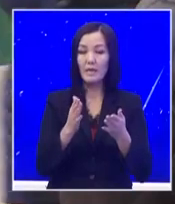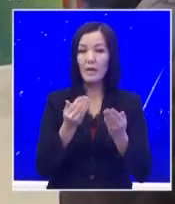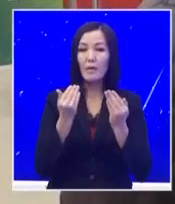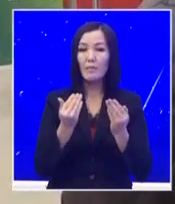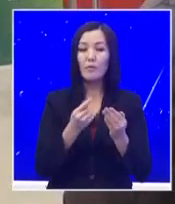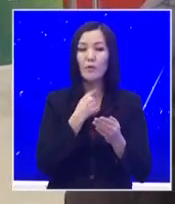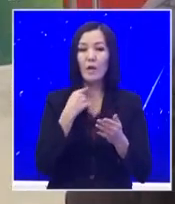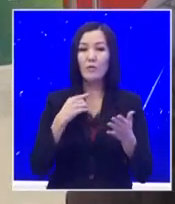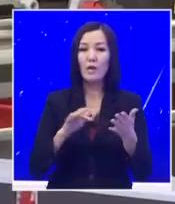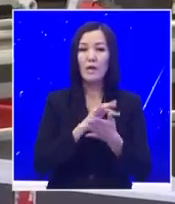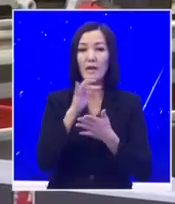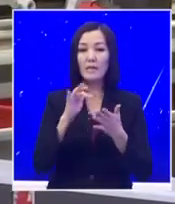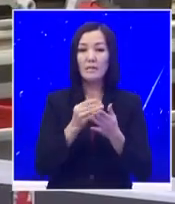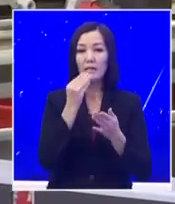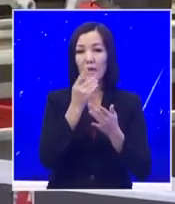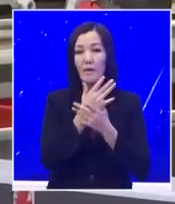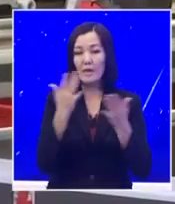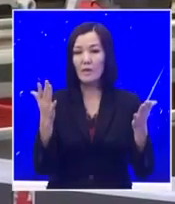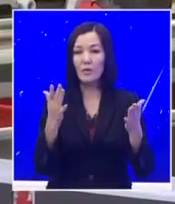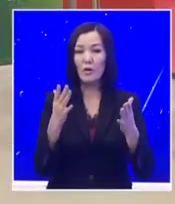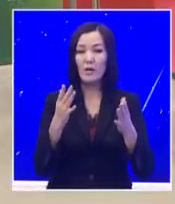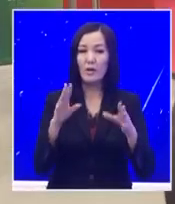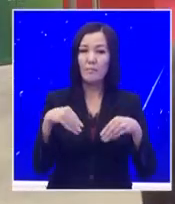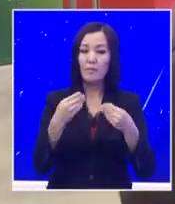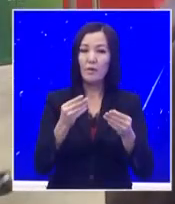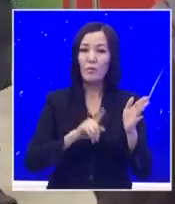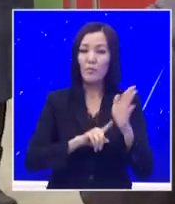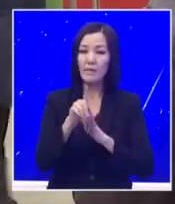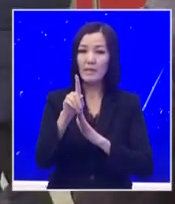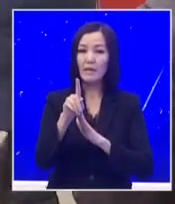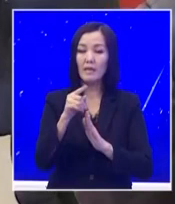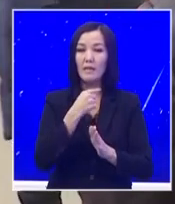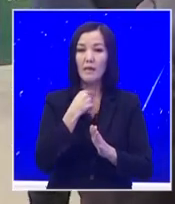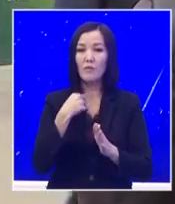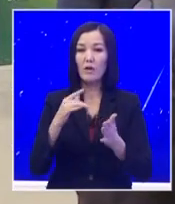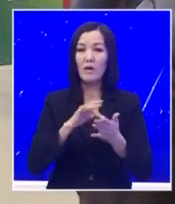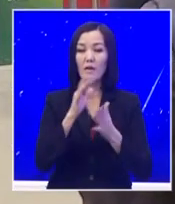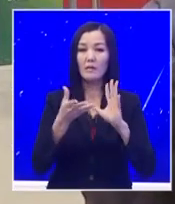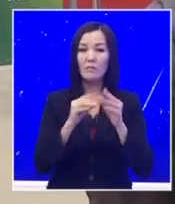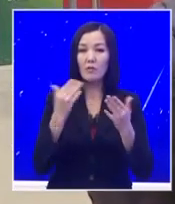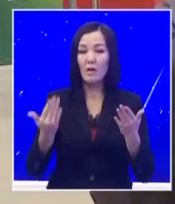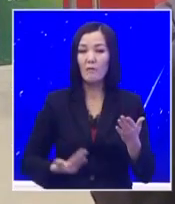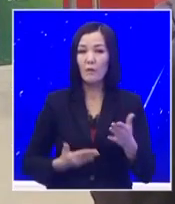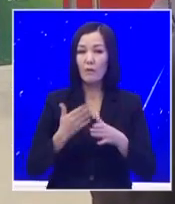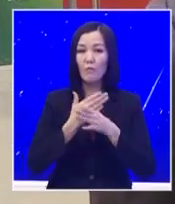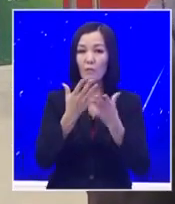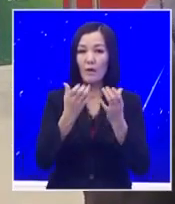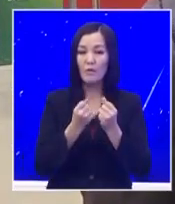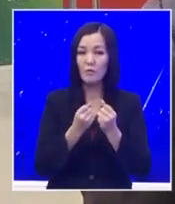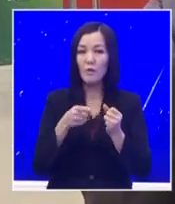Талдықорған қаласында пакеттердің таратуы басталды. Талдықорған қаласы бойынша қаңтар айына әлеуметтік пакет алушылардың саны